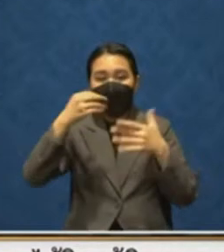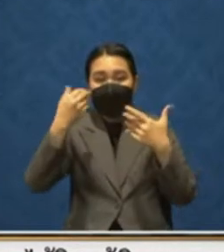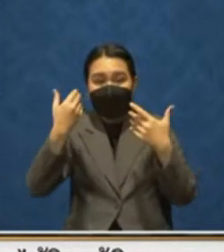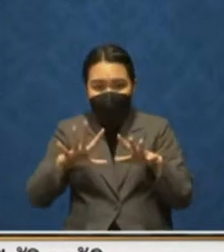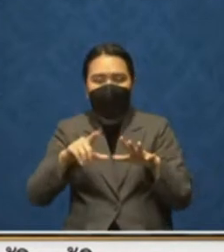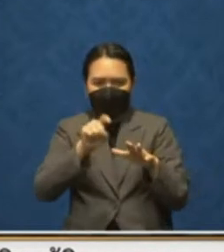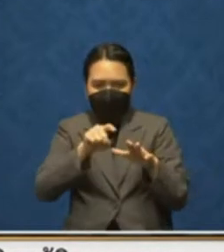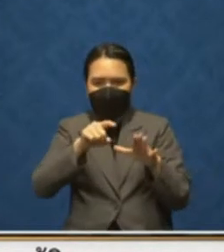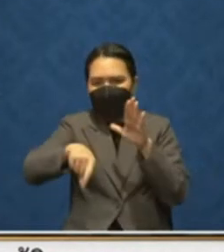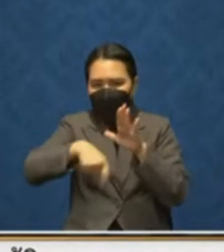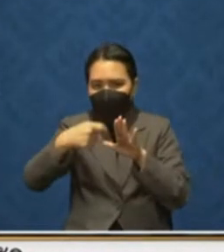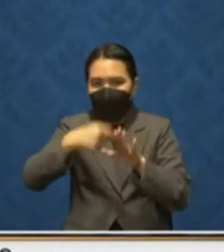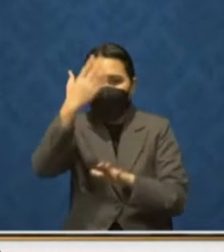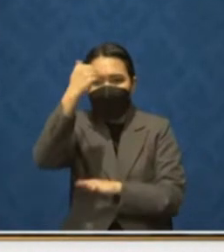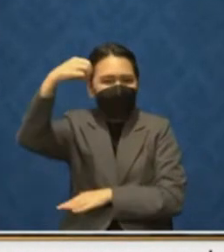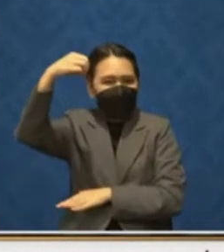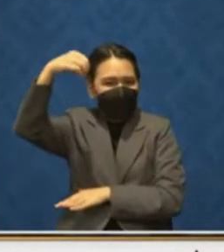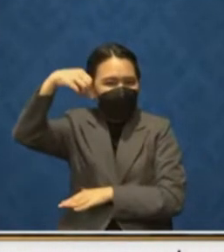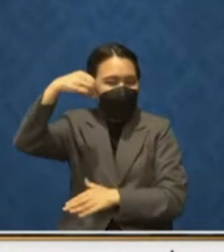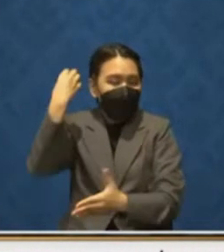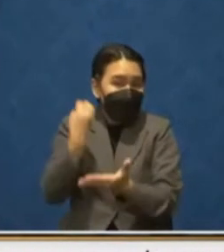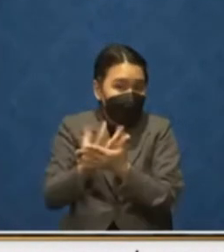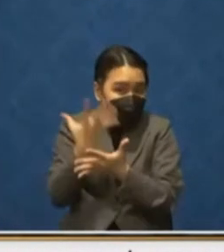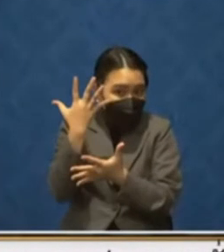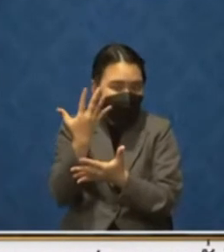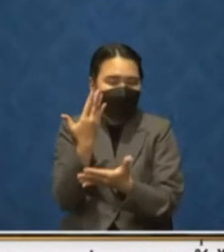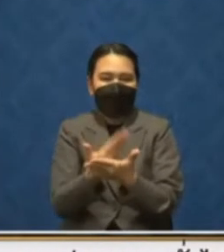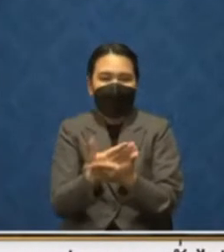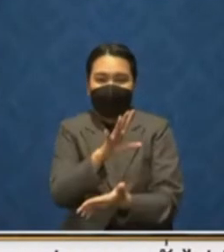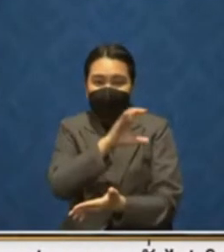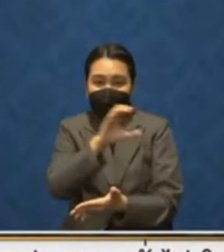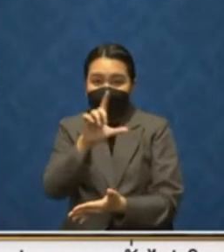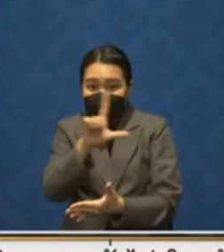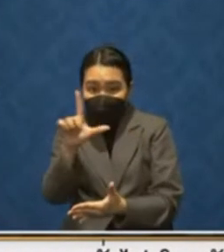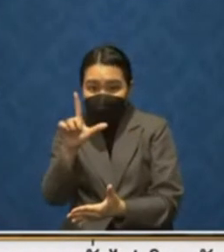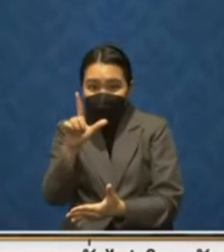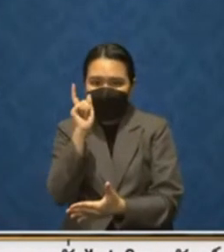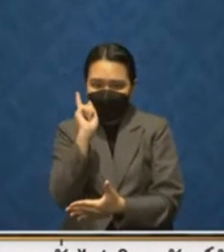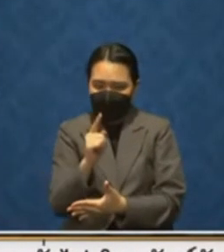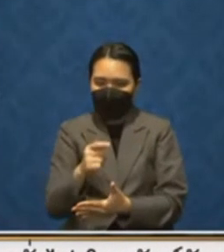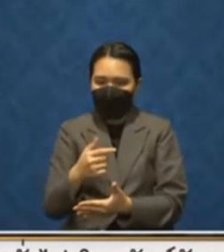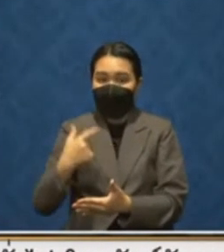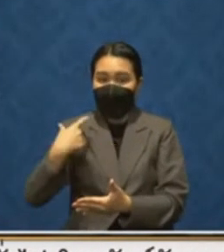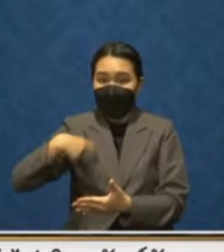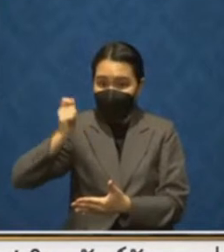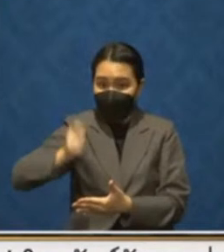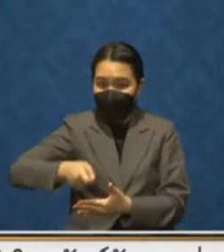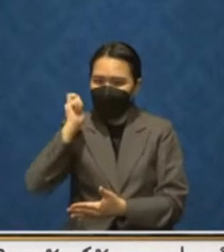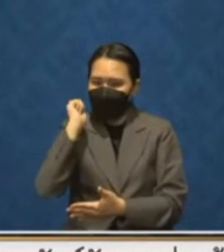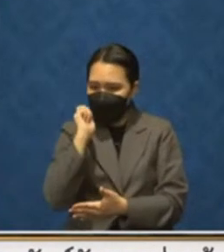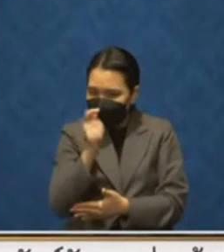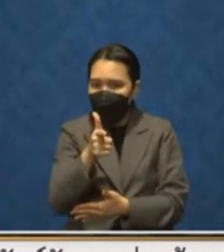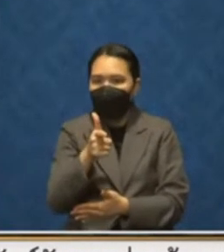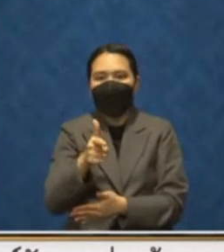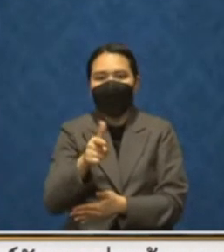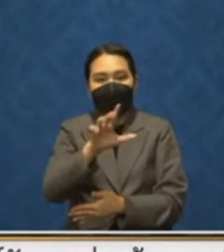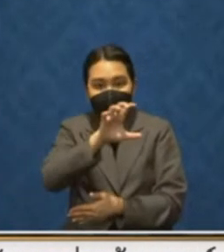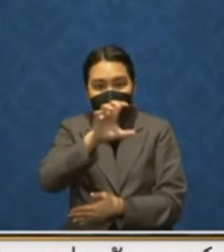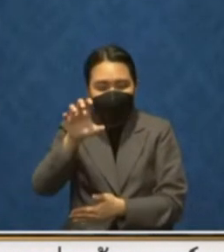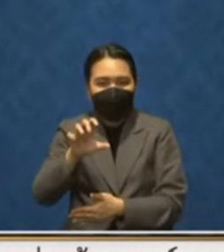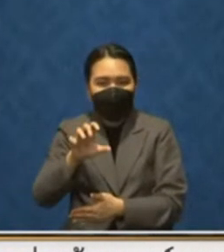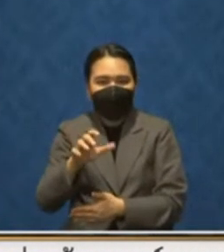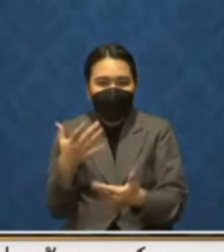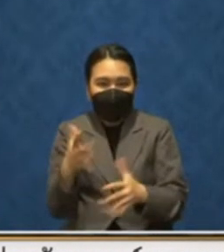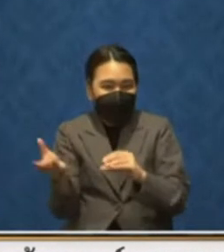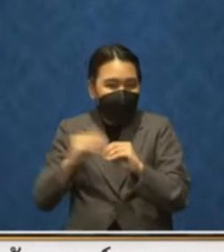นท์มีออเดอร์แค่ 500ล้านนะบวกลบค่าจ้างทนายนะแต่ประธานครับจ้างทนายนะยังไม่รู้ว่าจะต้องโดน